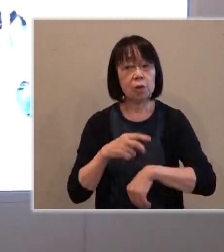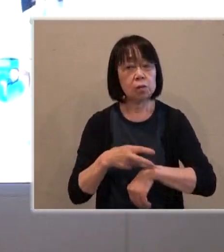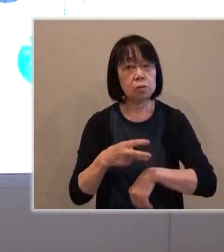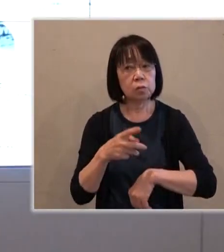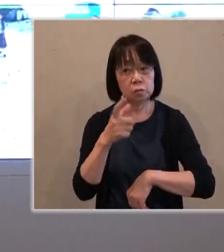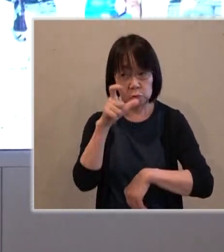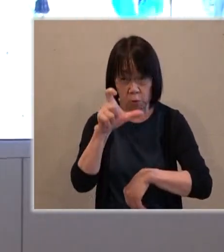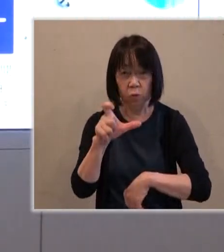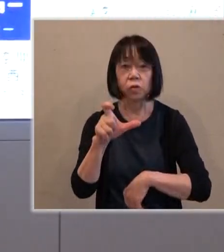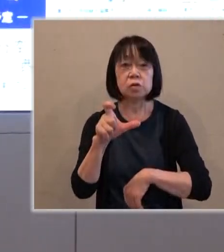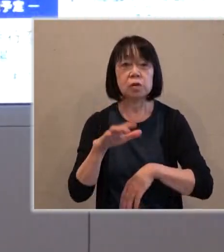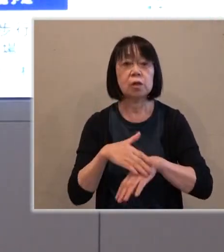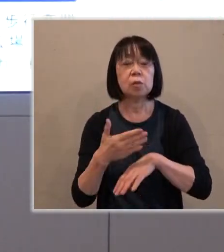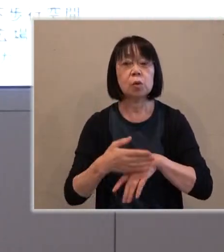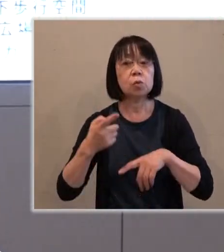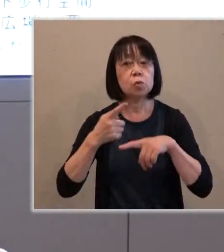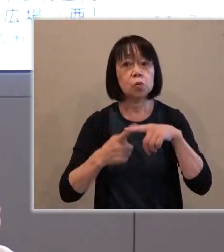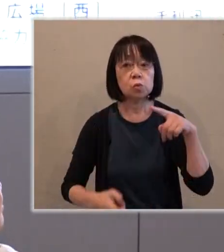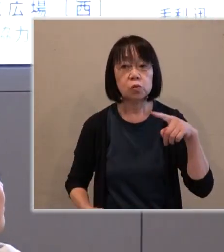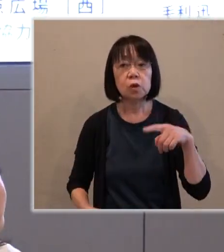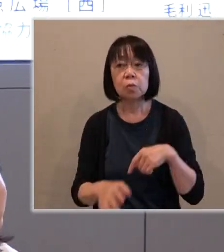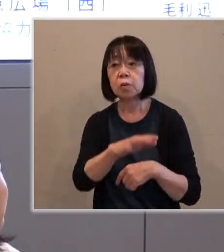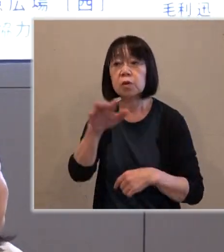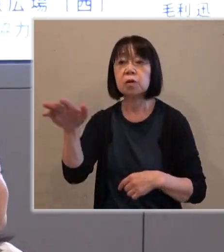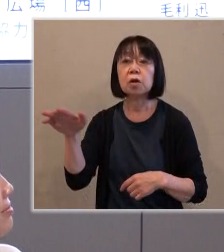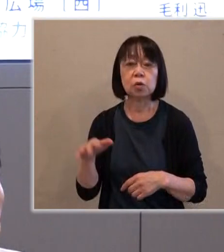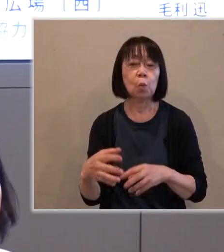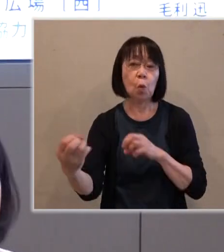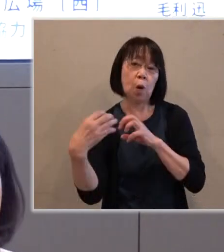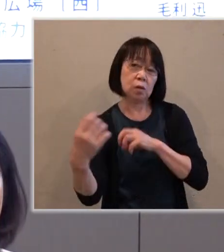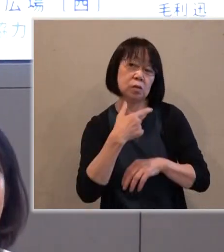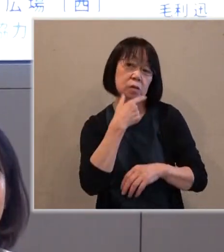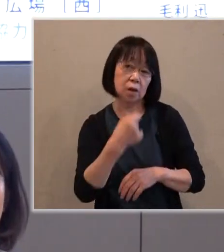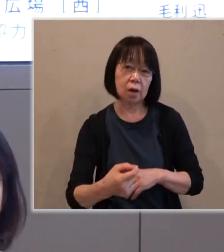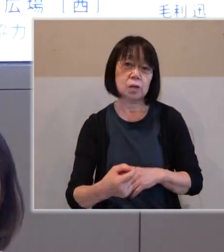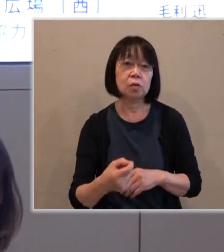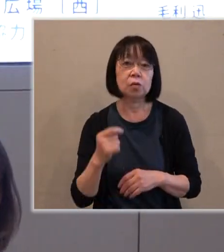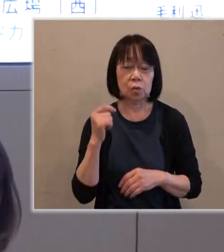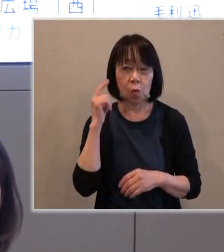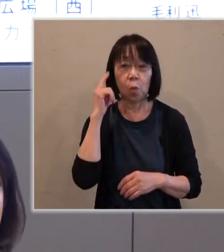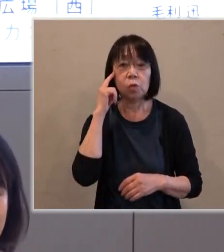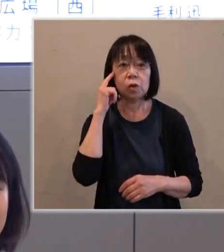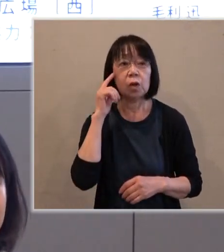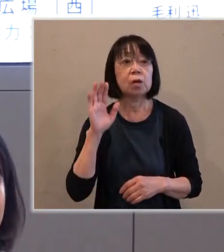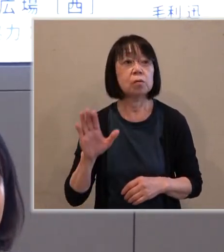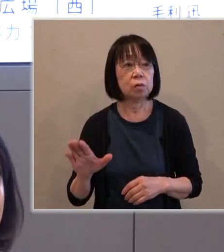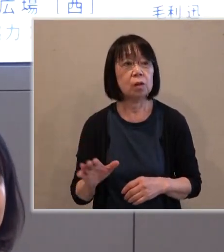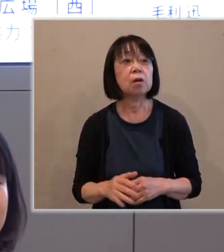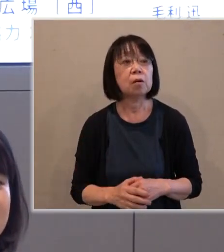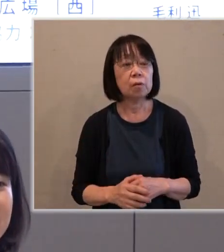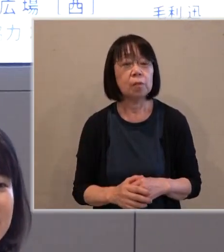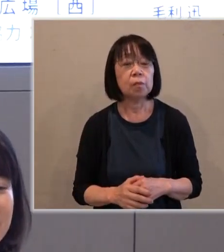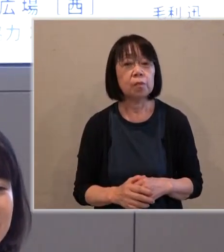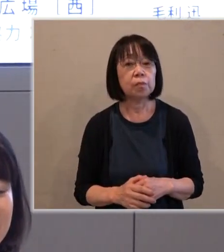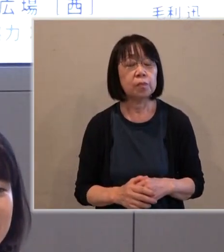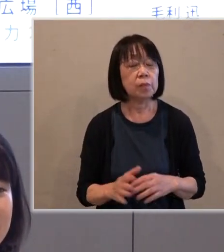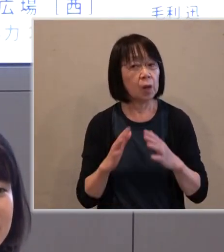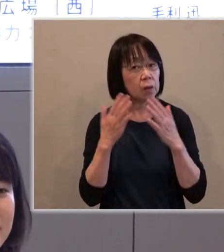ますが、途中で、多分皆さんともぜひお話をしたいなと思ってやってきておりますので、大